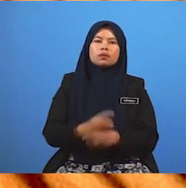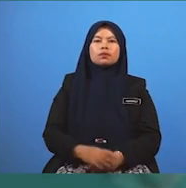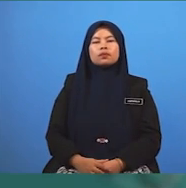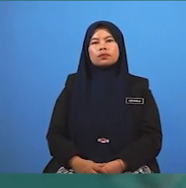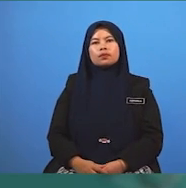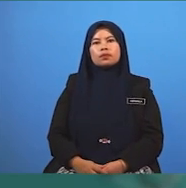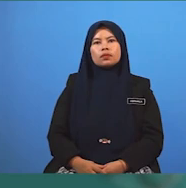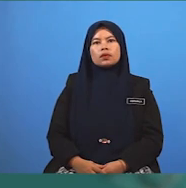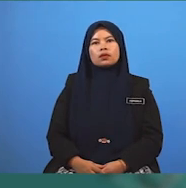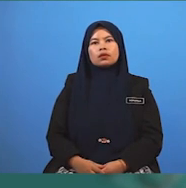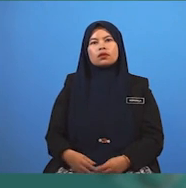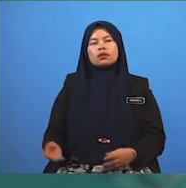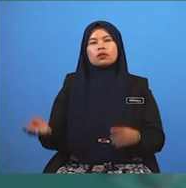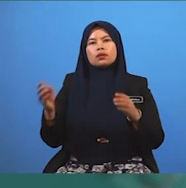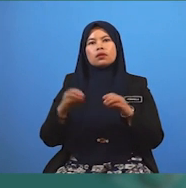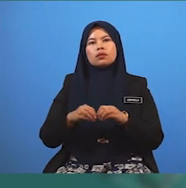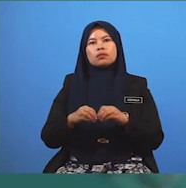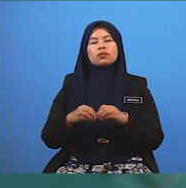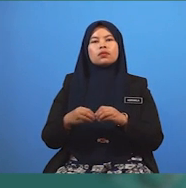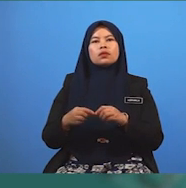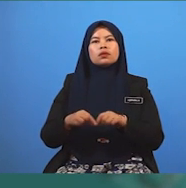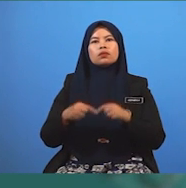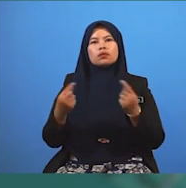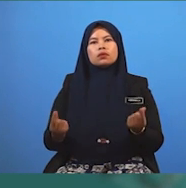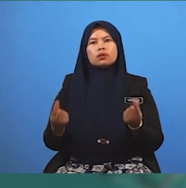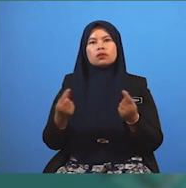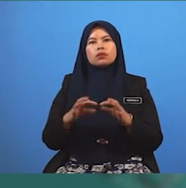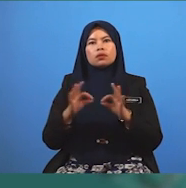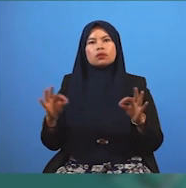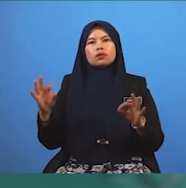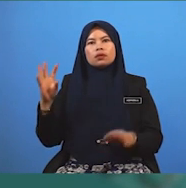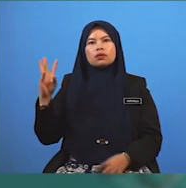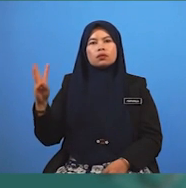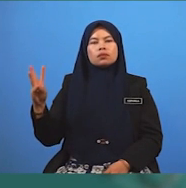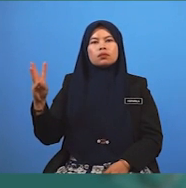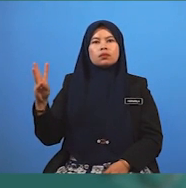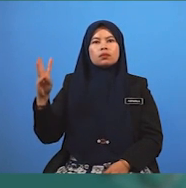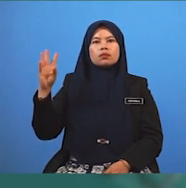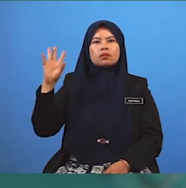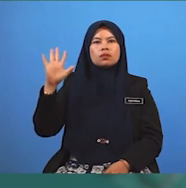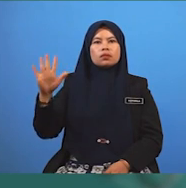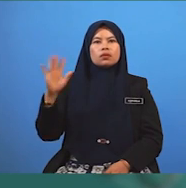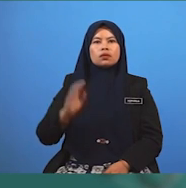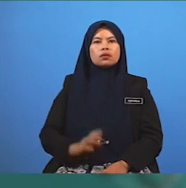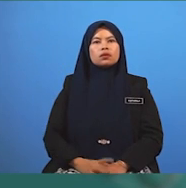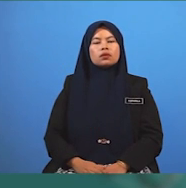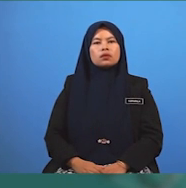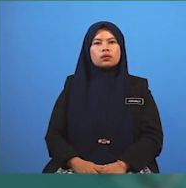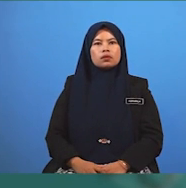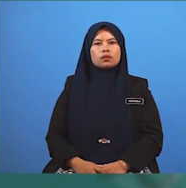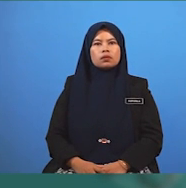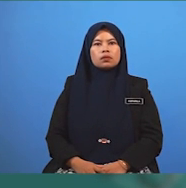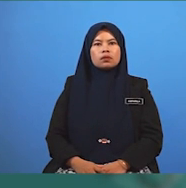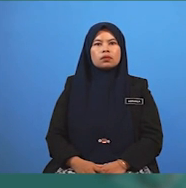65, A'udzubillahi minasyaitonirrajim. Al-yawma nakhtimu 'ala afwahihim wa